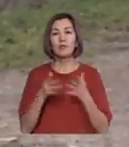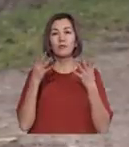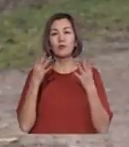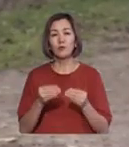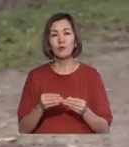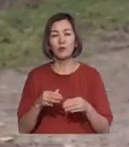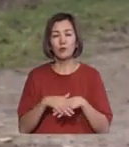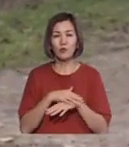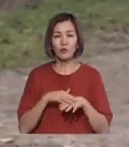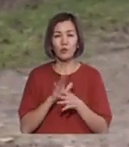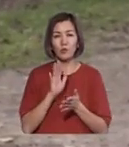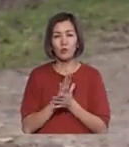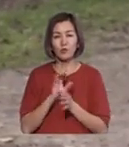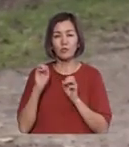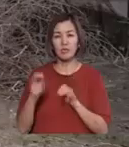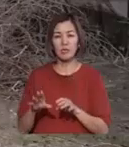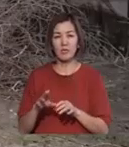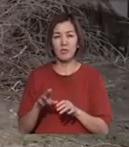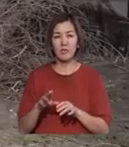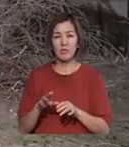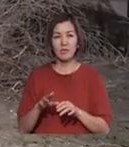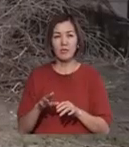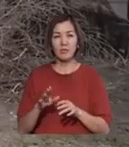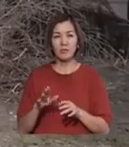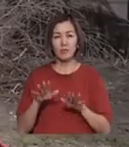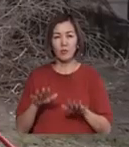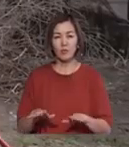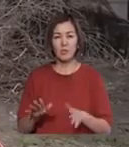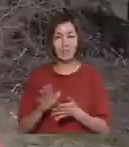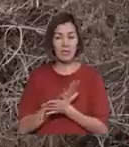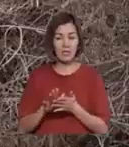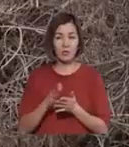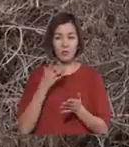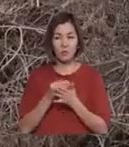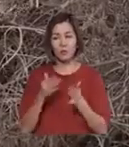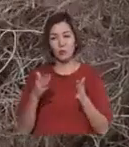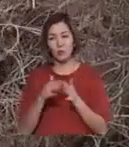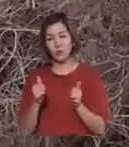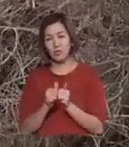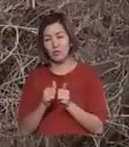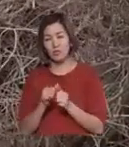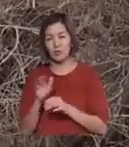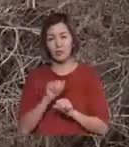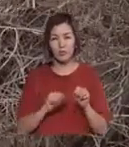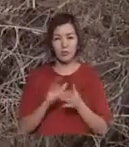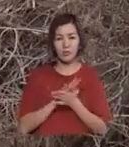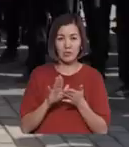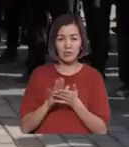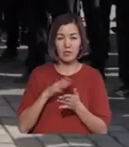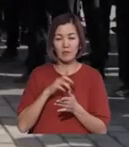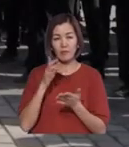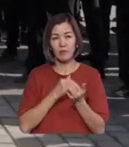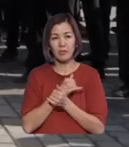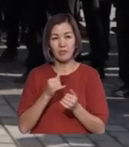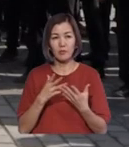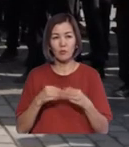тұрғындарға қоқыстарын тастайтын арнайы полигонда тегін болды. Әркім өз ауласын жинап жатты. Аймақ басшысы бастаған мемлекеттік қызметкерлер мен